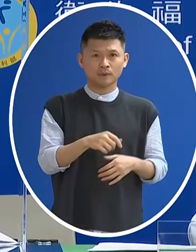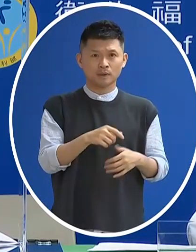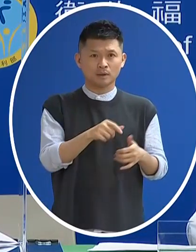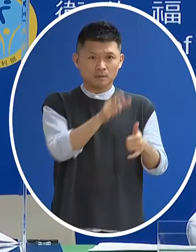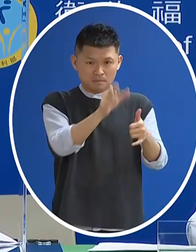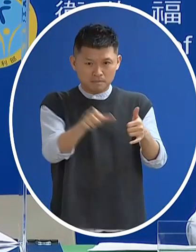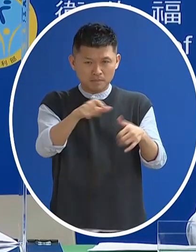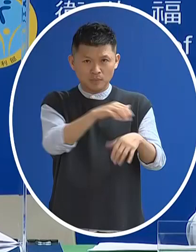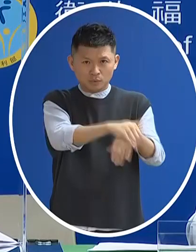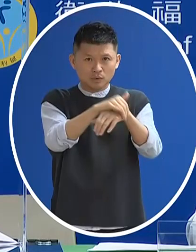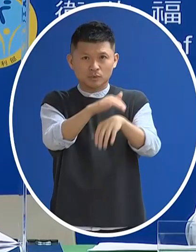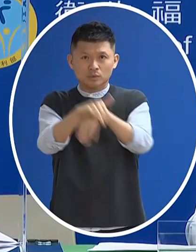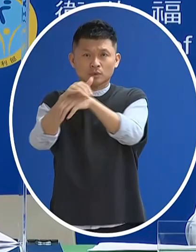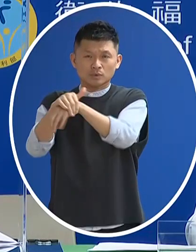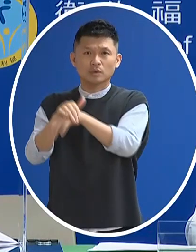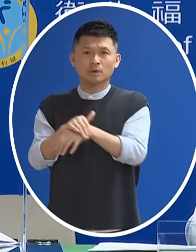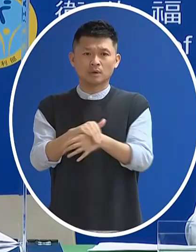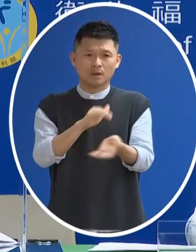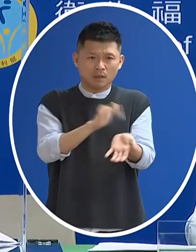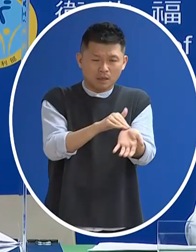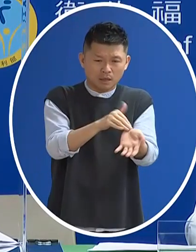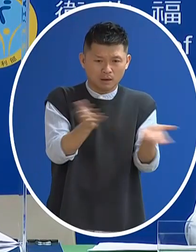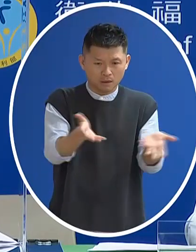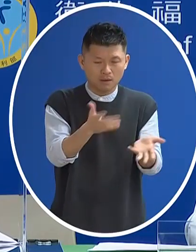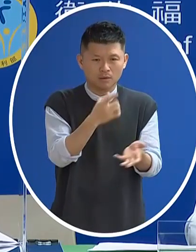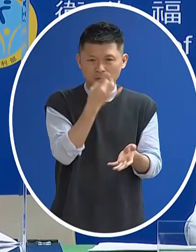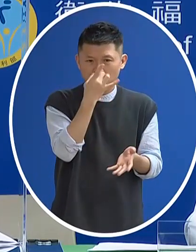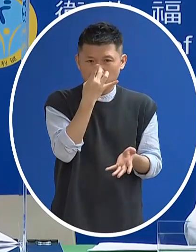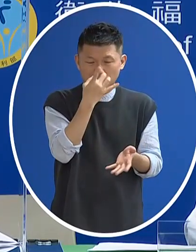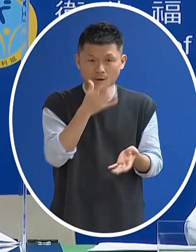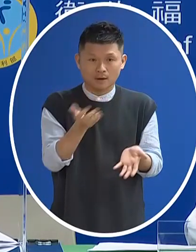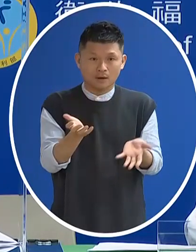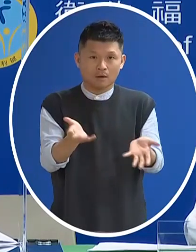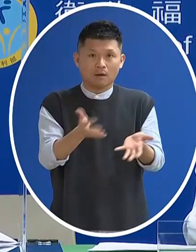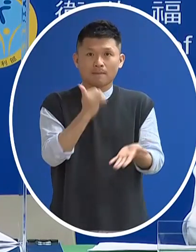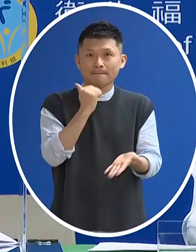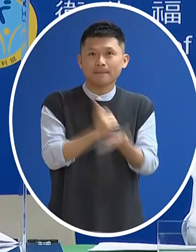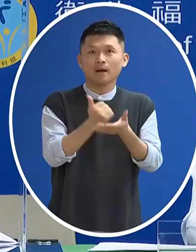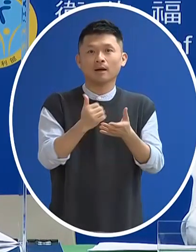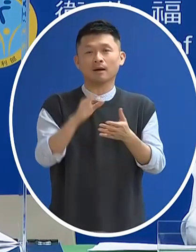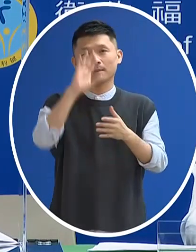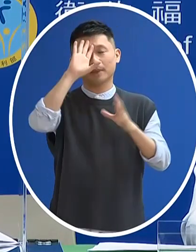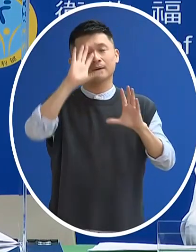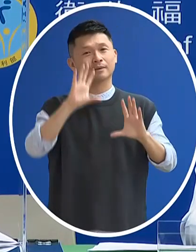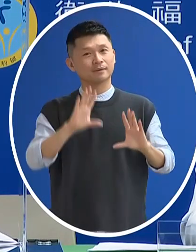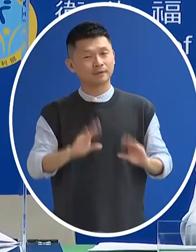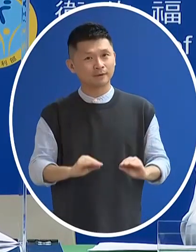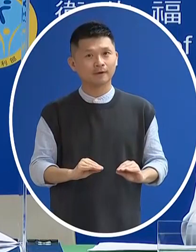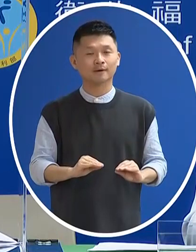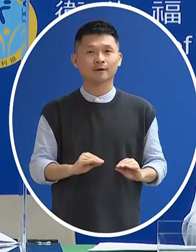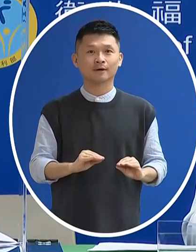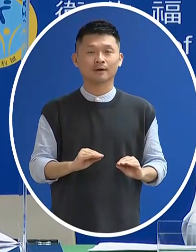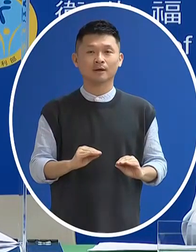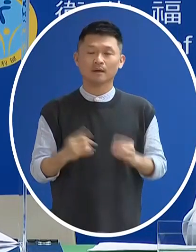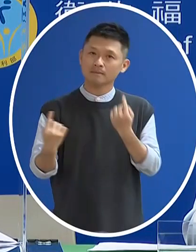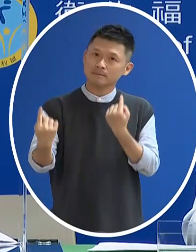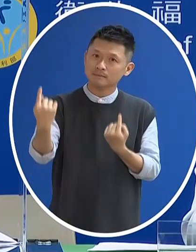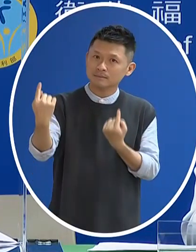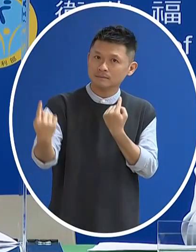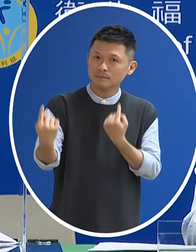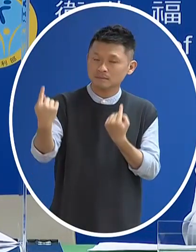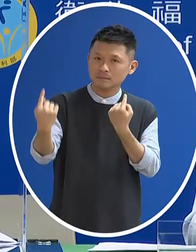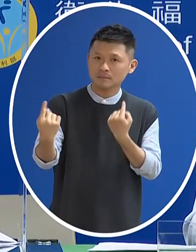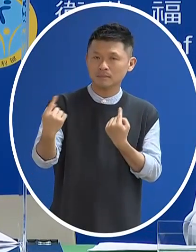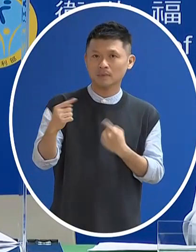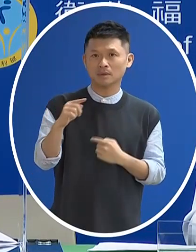治，许多都在病情很困难的情况下救治康复。对比之下，会想到这些